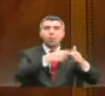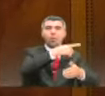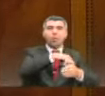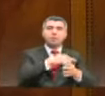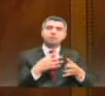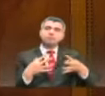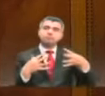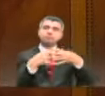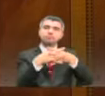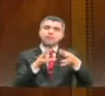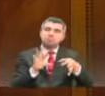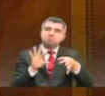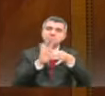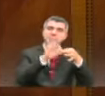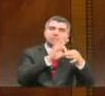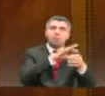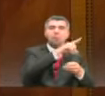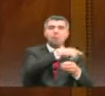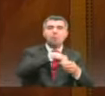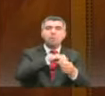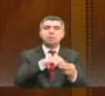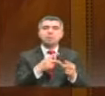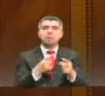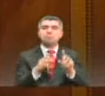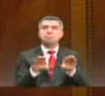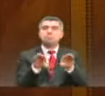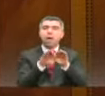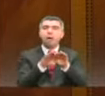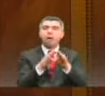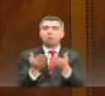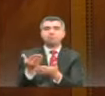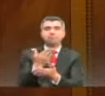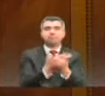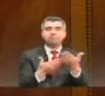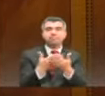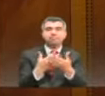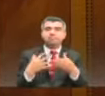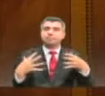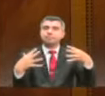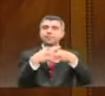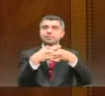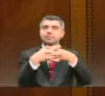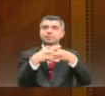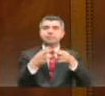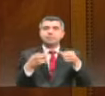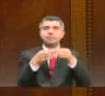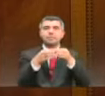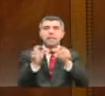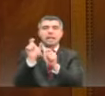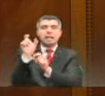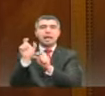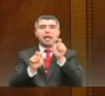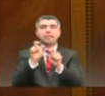انخراط مختلف الفاعلين وتعبئة إرادية ومسؤولة لكافة المواطنات